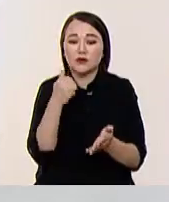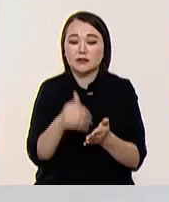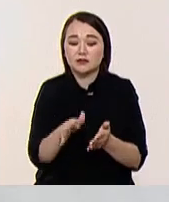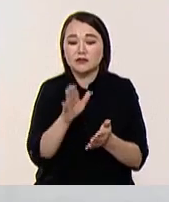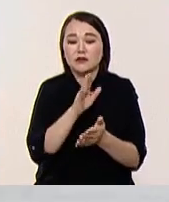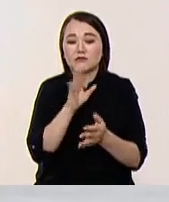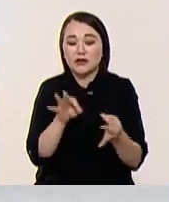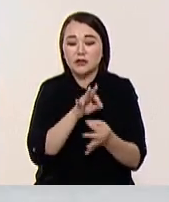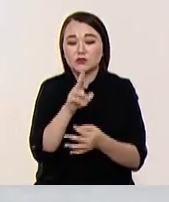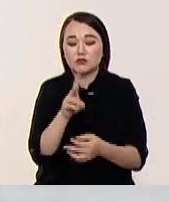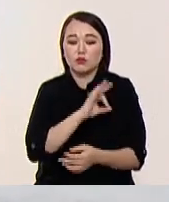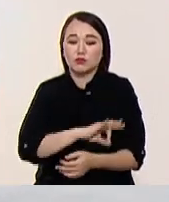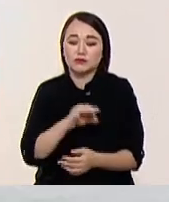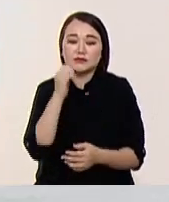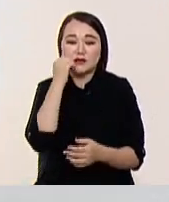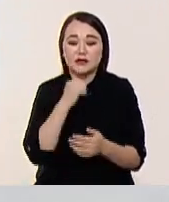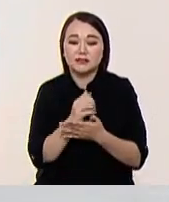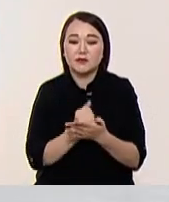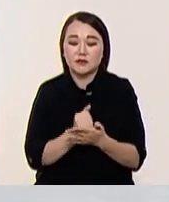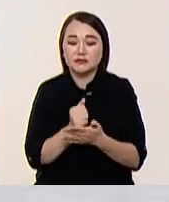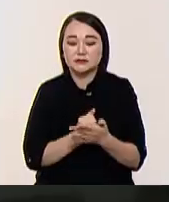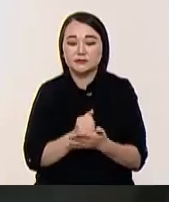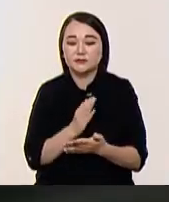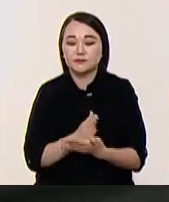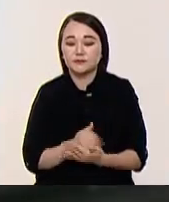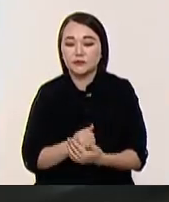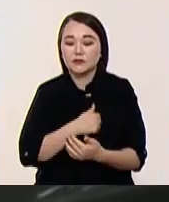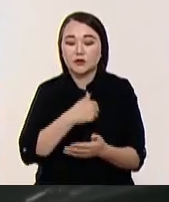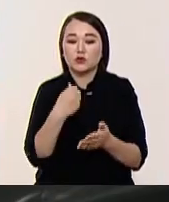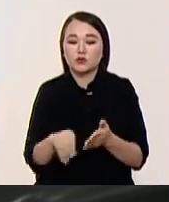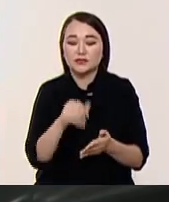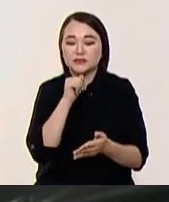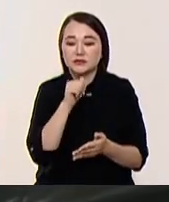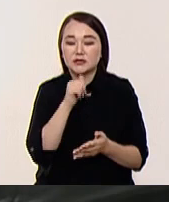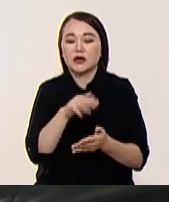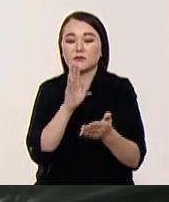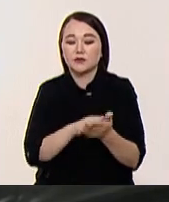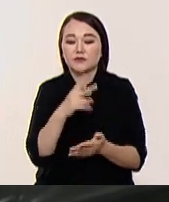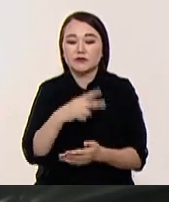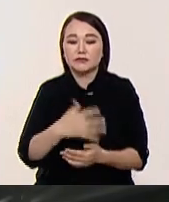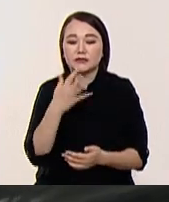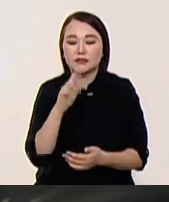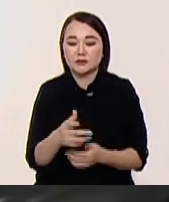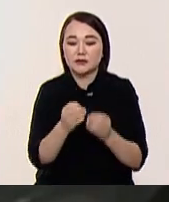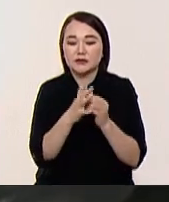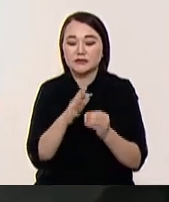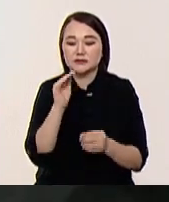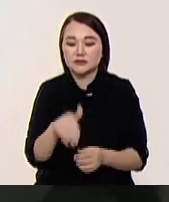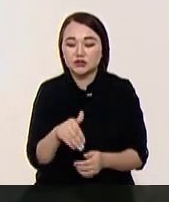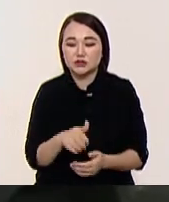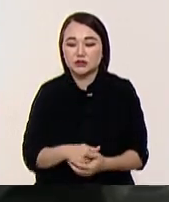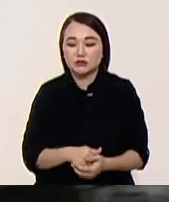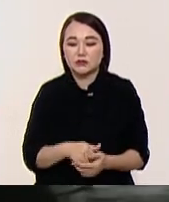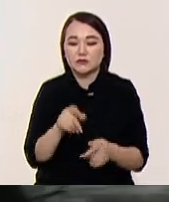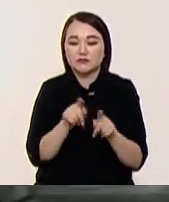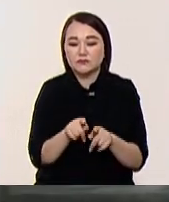совсем, другие пользуются старыми запасами продукта. Ну, мы купили сахар на оптовке. 25 килограмм, 15 тысяч.